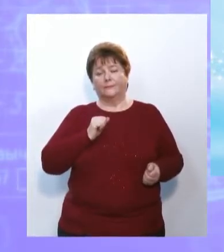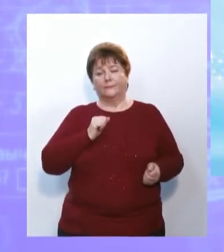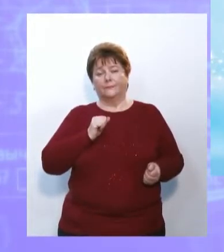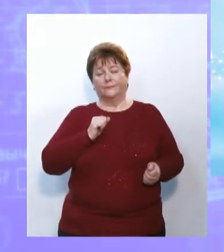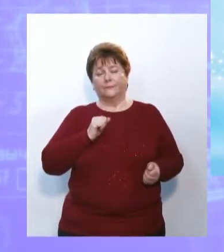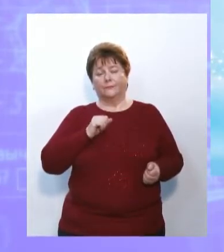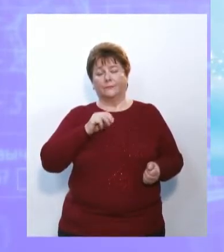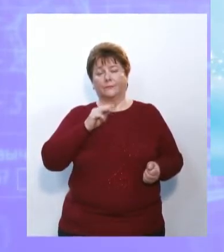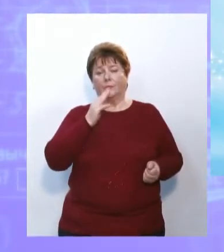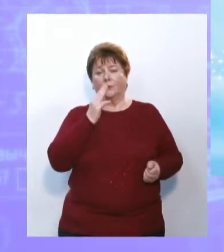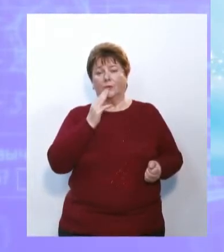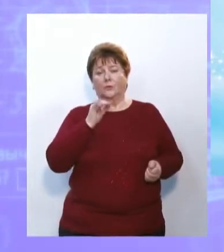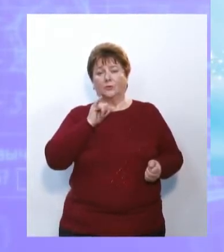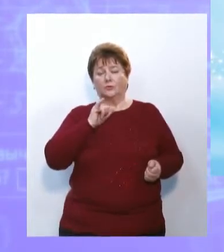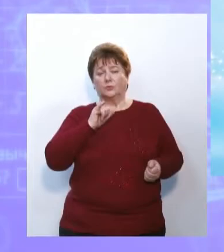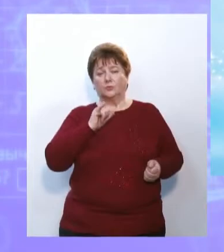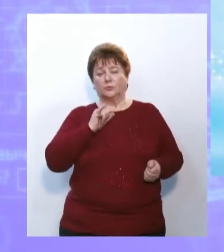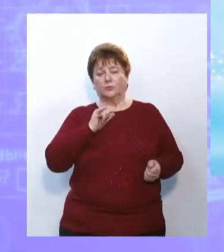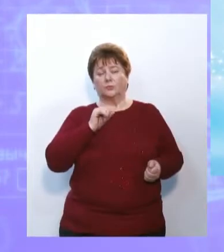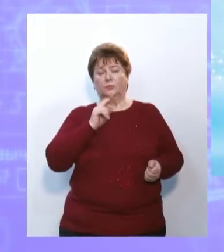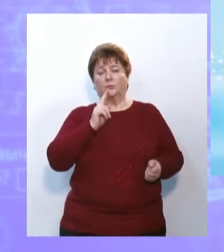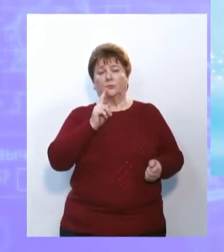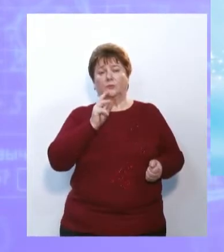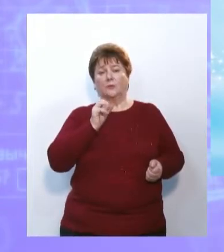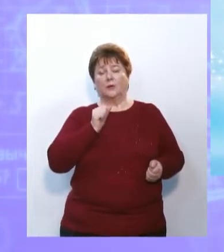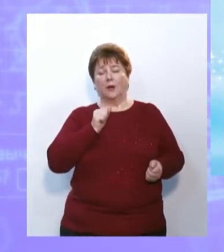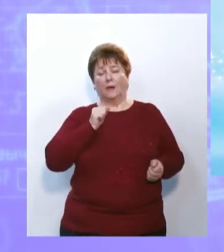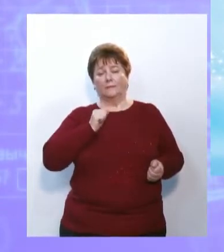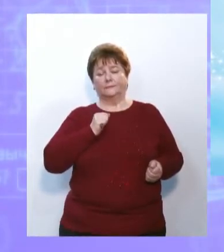ЧЮ, КА,